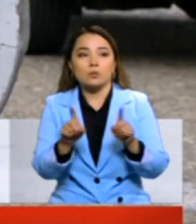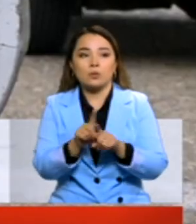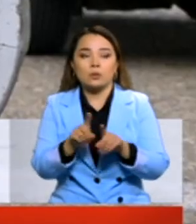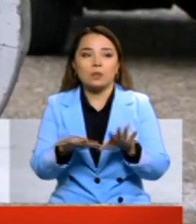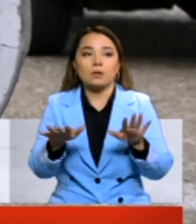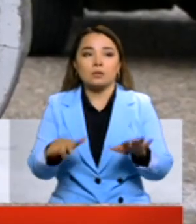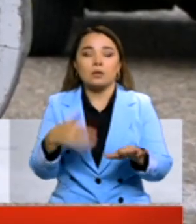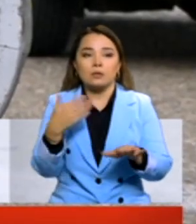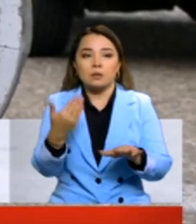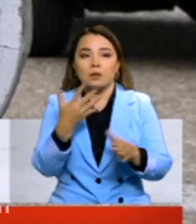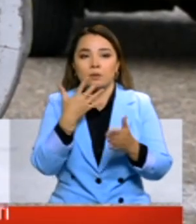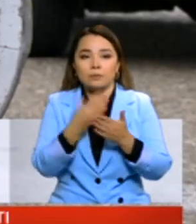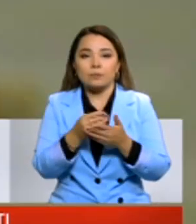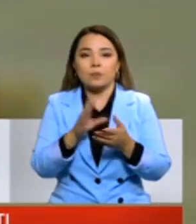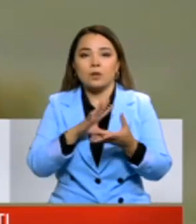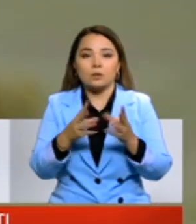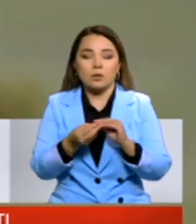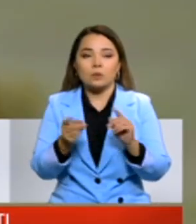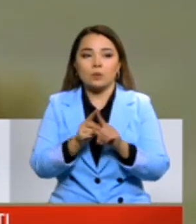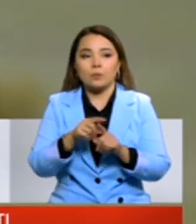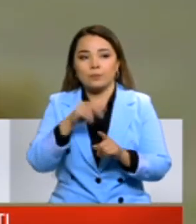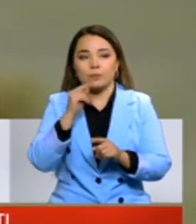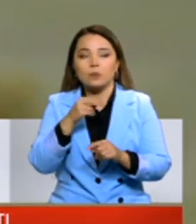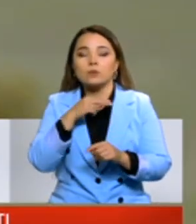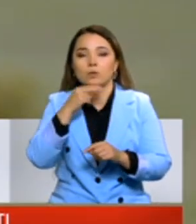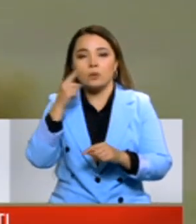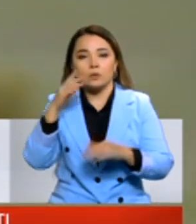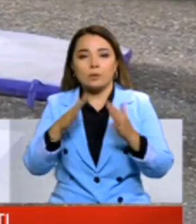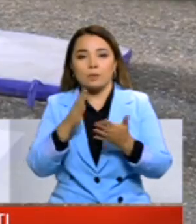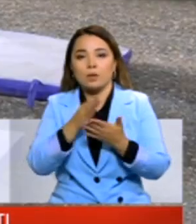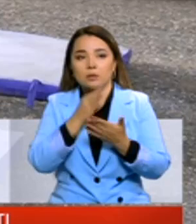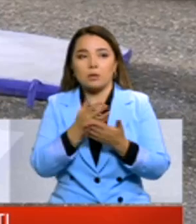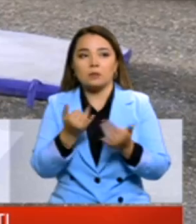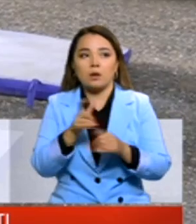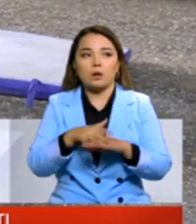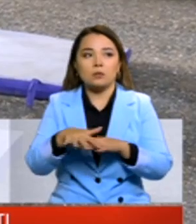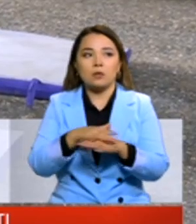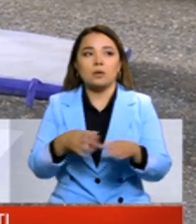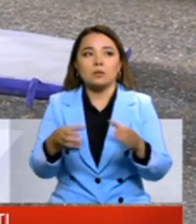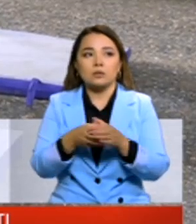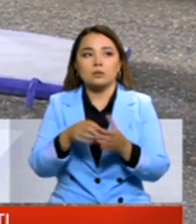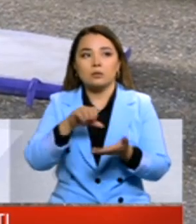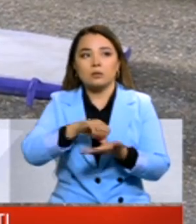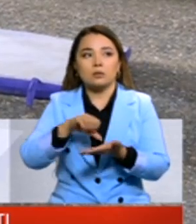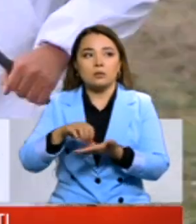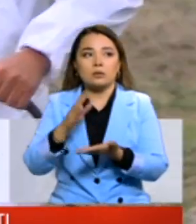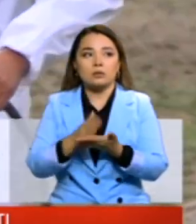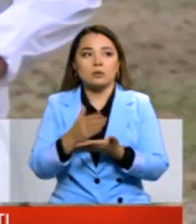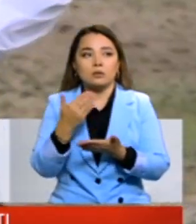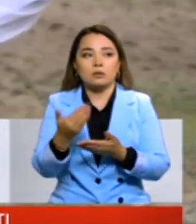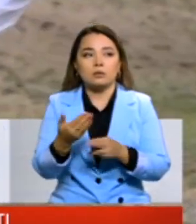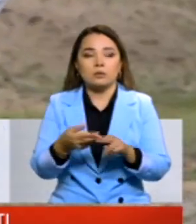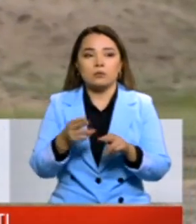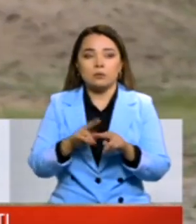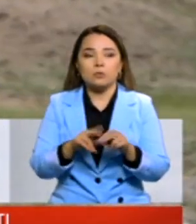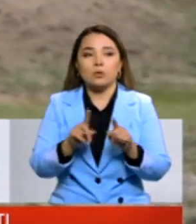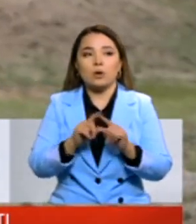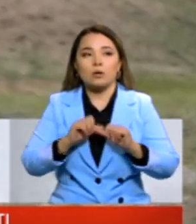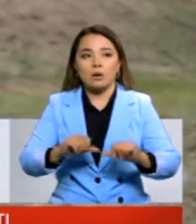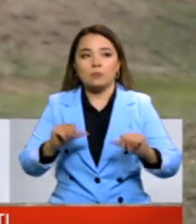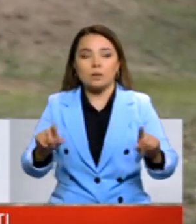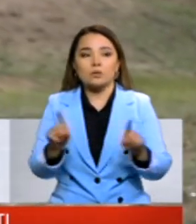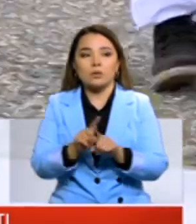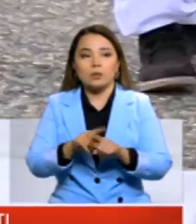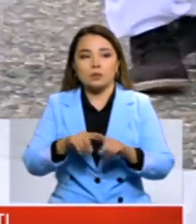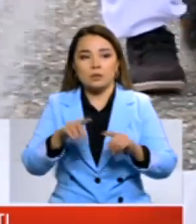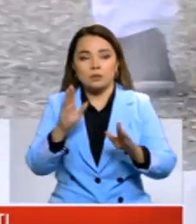адамнан алынған алғашқы сараптама қорытындылары күдікті растаған жоқ. Дегенмен халық қауіпсіздігі үшін облыстық төтенше жағдайларды жою мен алдын алу комиссиясы табиғи